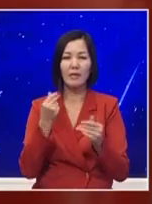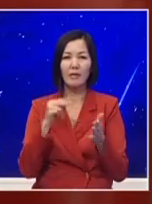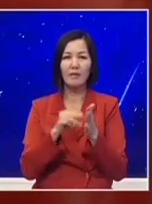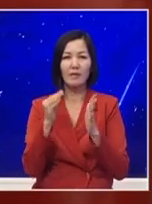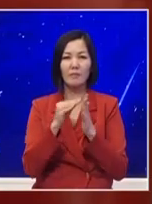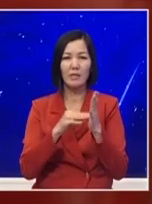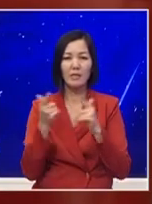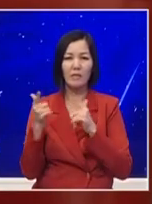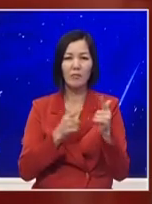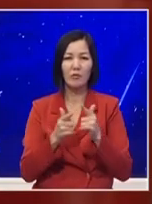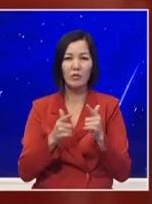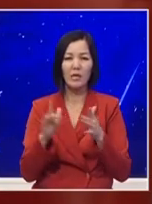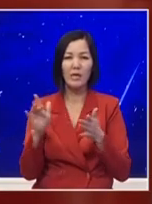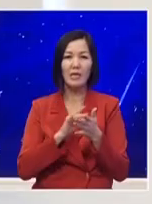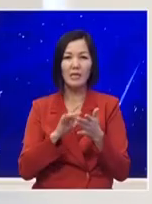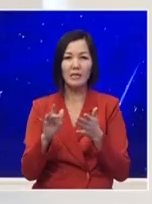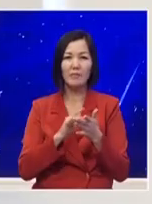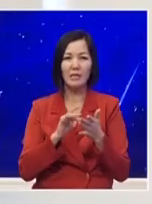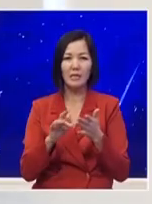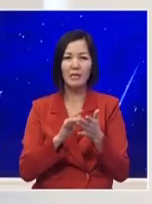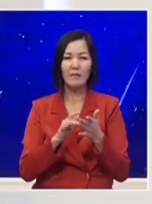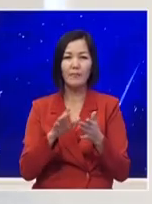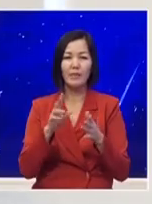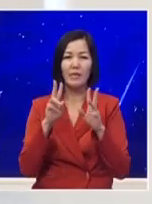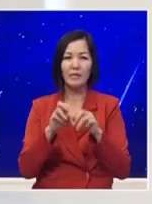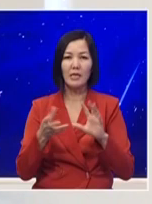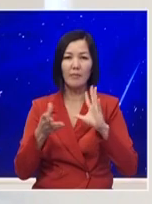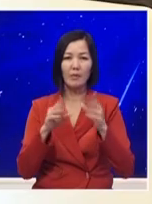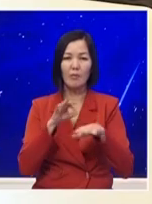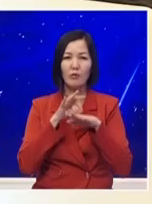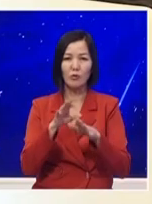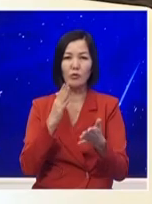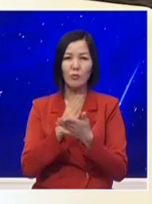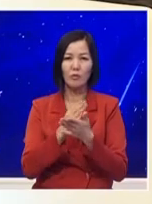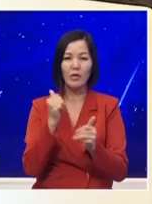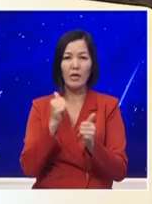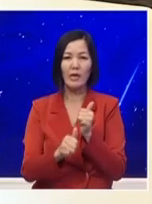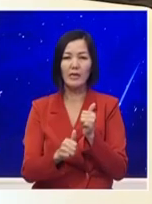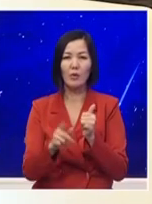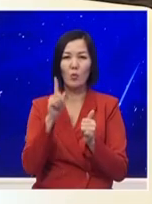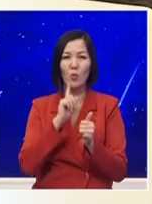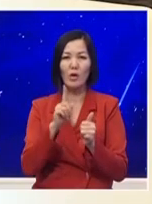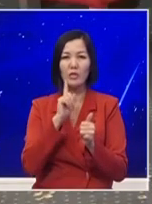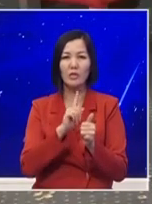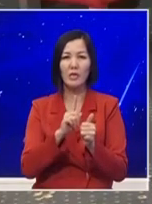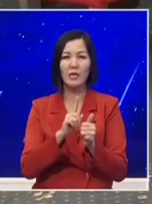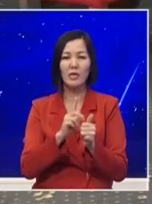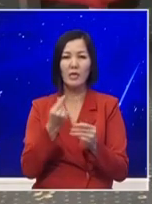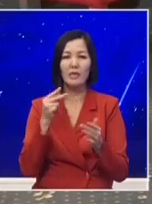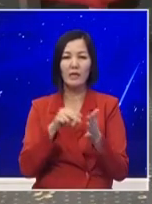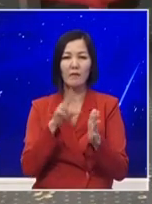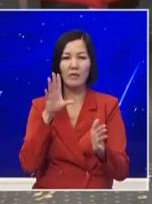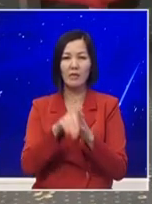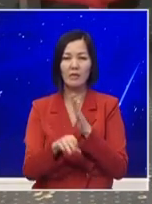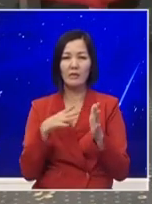тарифтік сметалары бойынша есептеріне сараптама жүргізіліп отырады. Әрі уақытша компенсациялық тарифтер